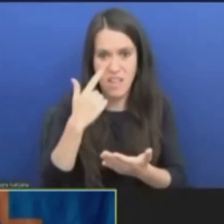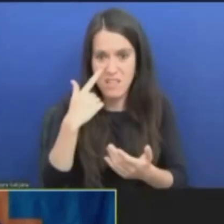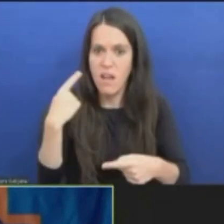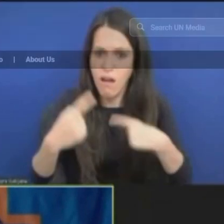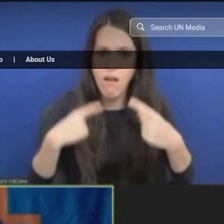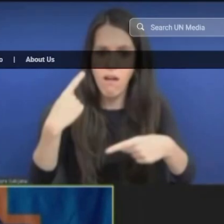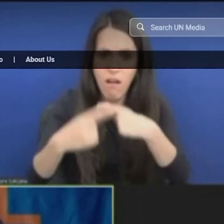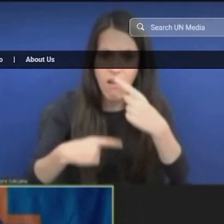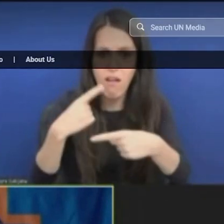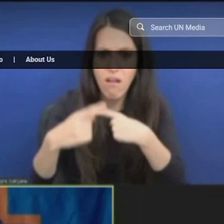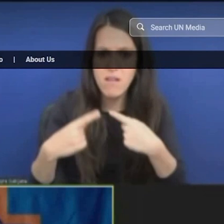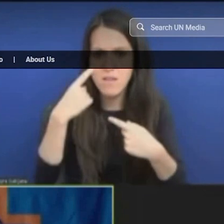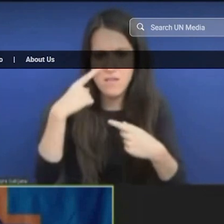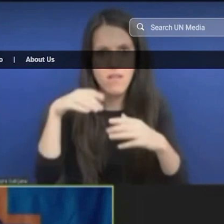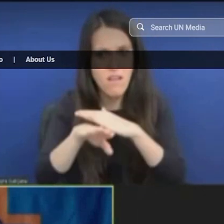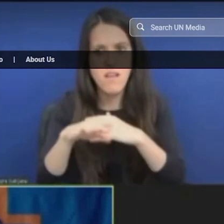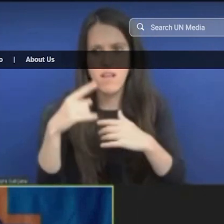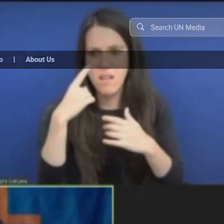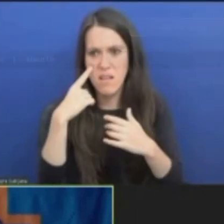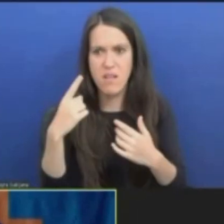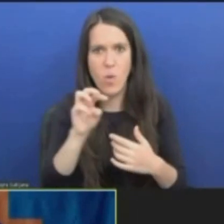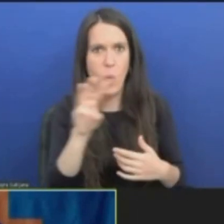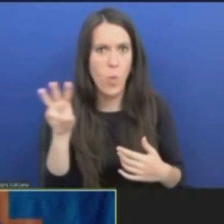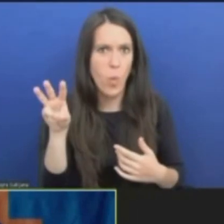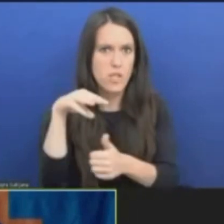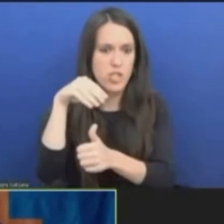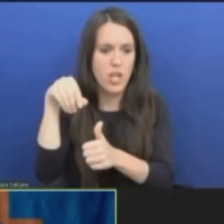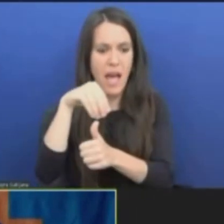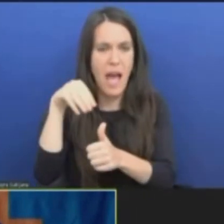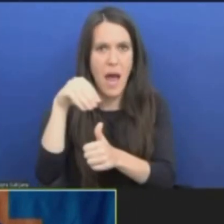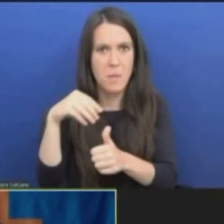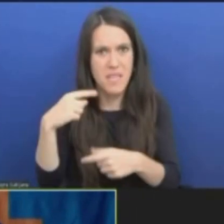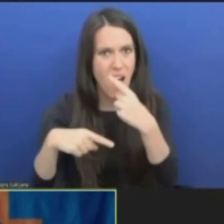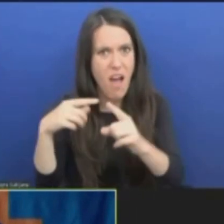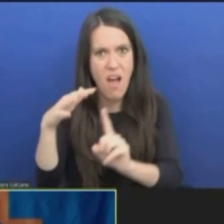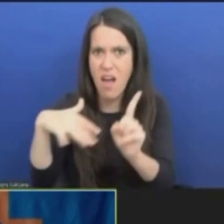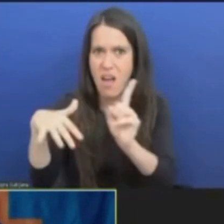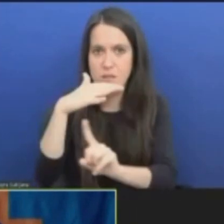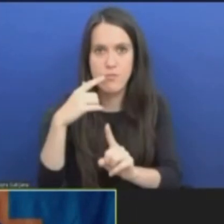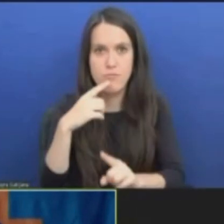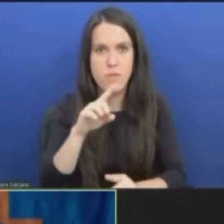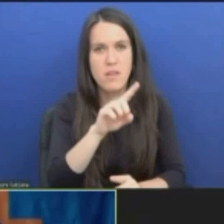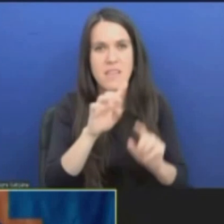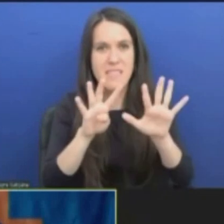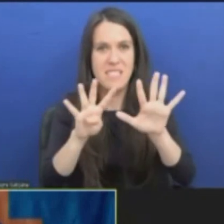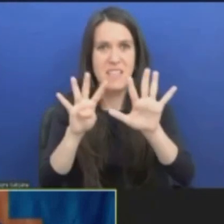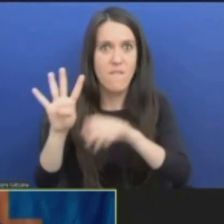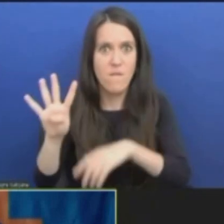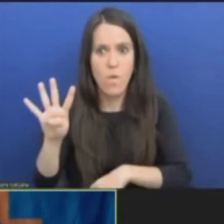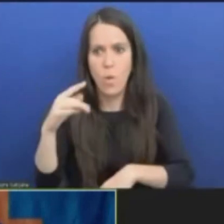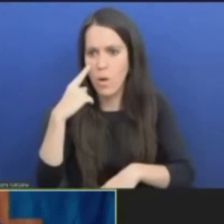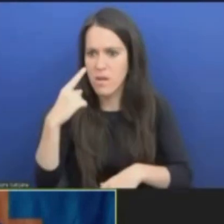проведения учитывая что азербайджан продолжать свою политику ненависти убийств которое проявляется в следующем неуважение